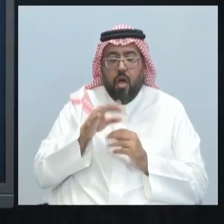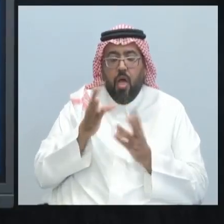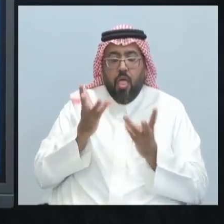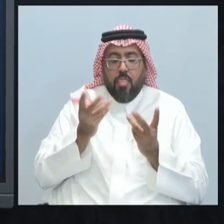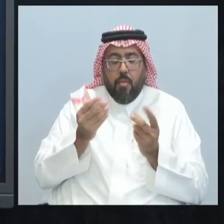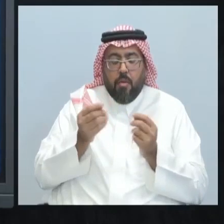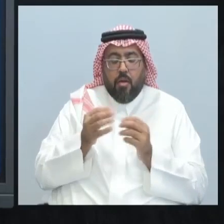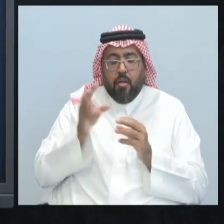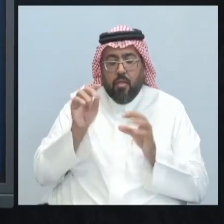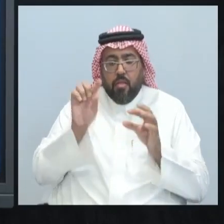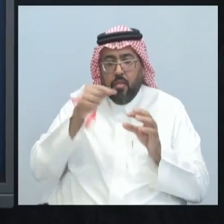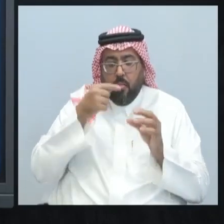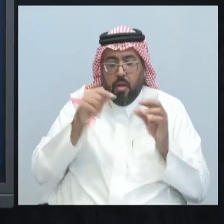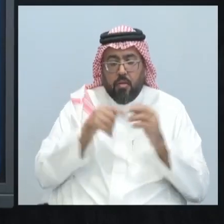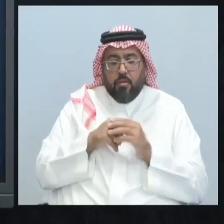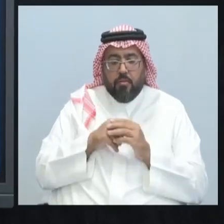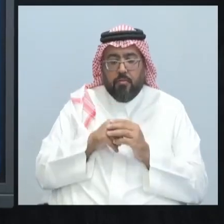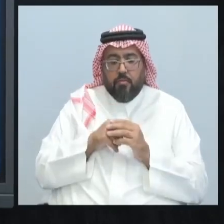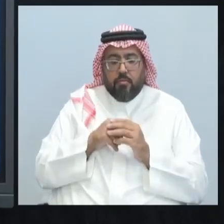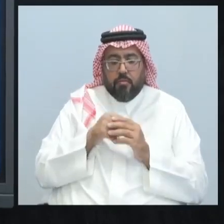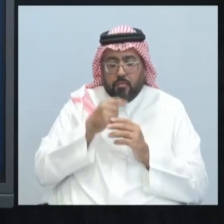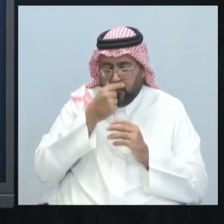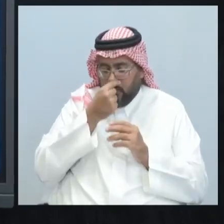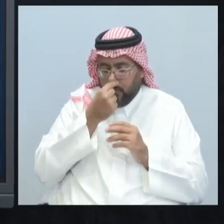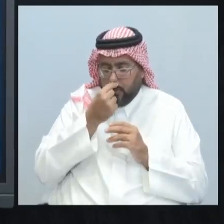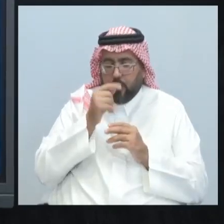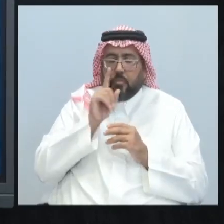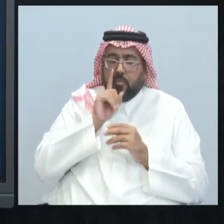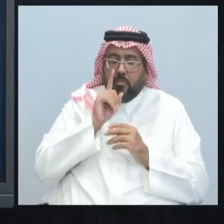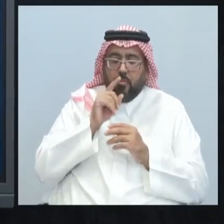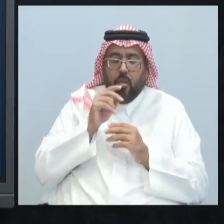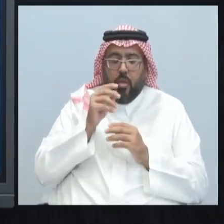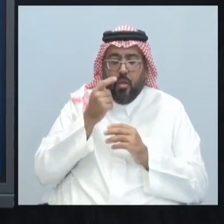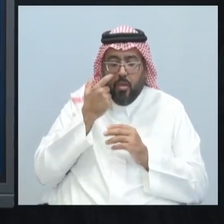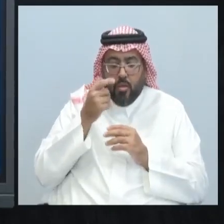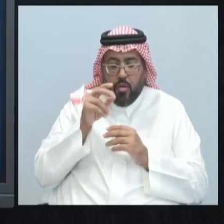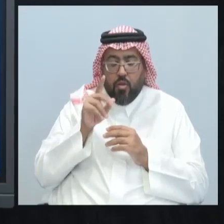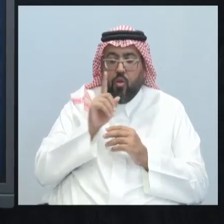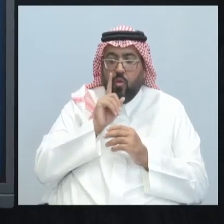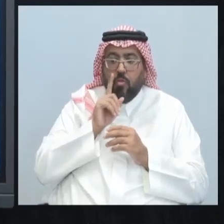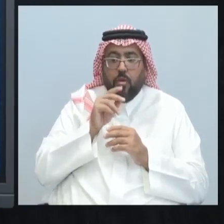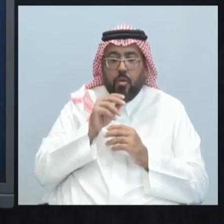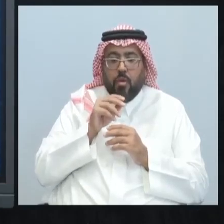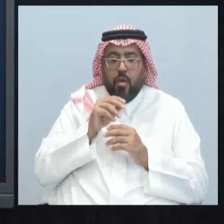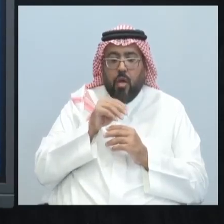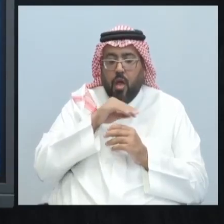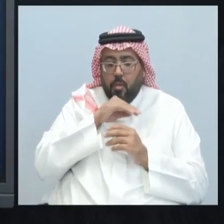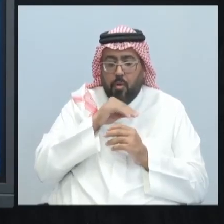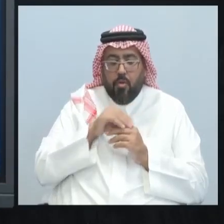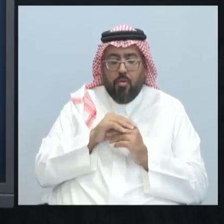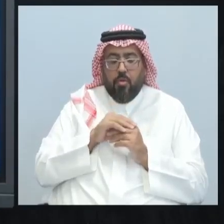الابن او البنت التي تطيع ماذا تطيع الام تطيع